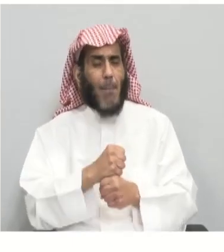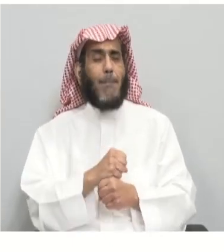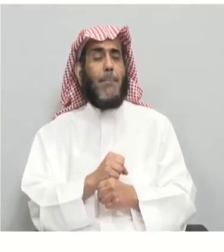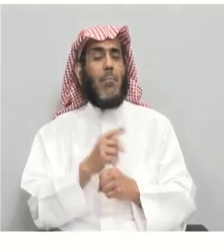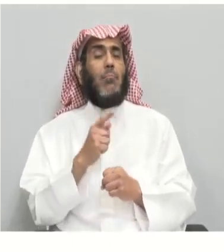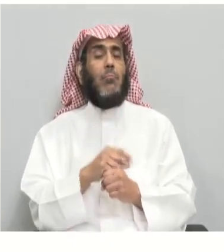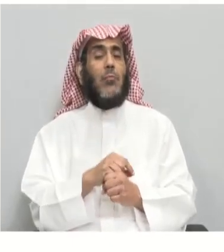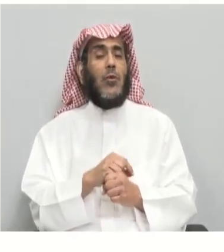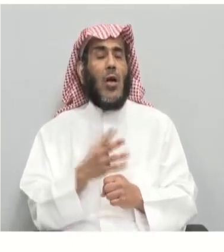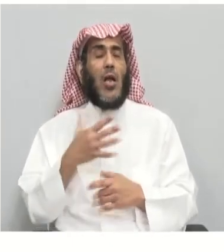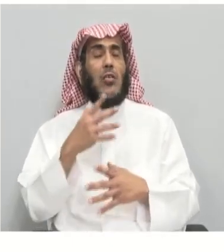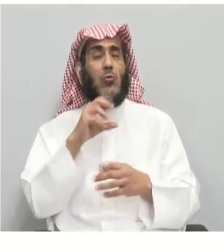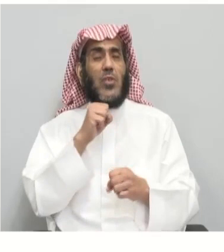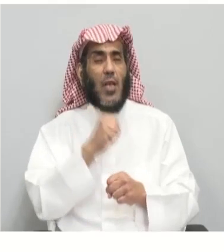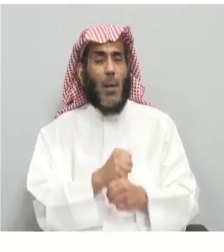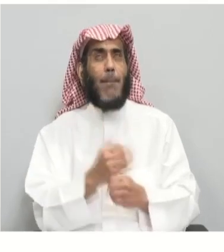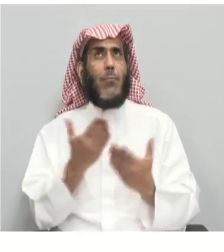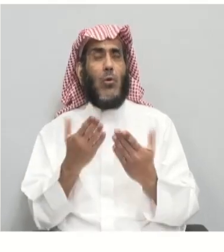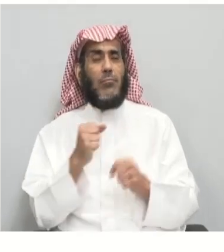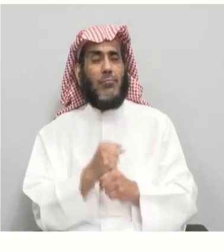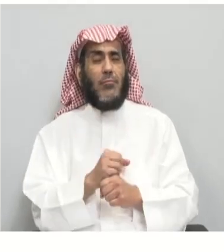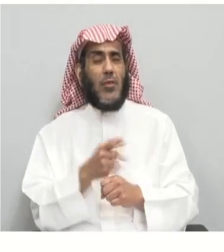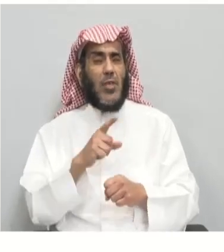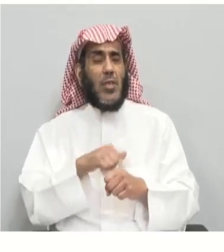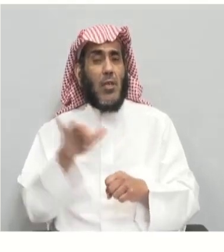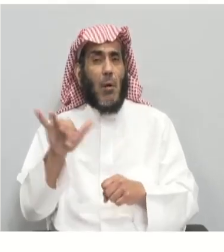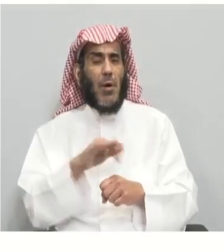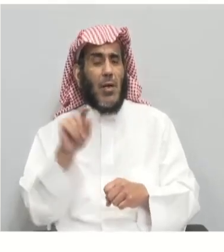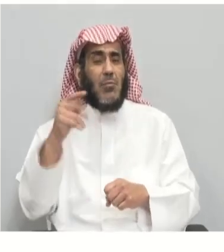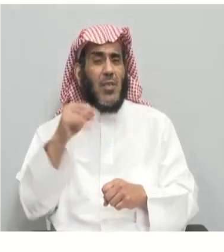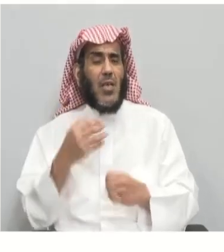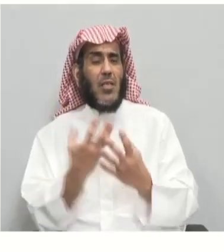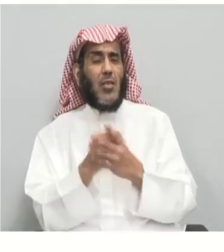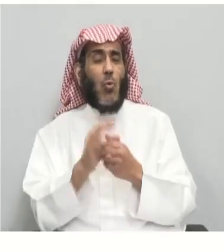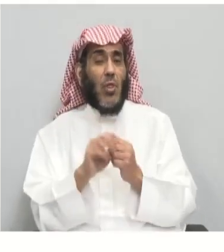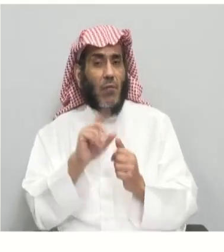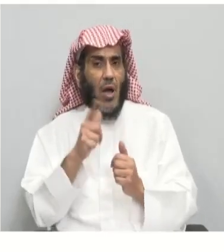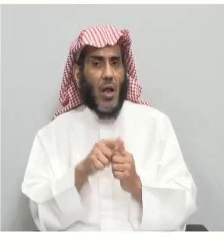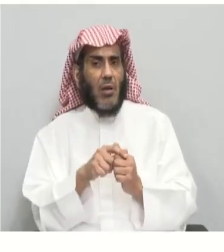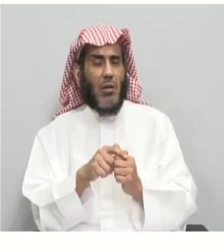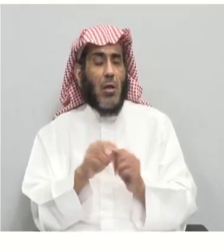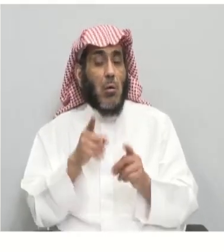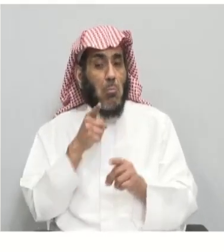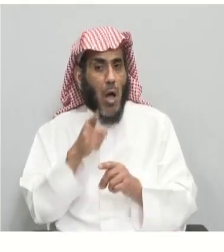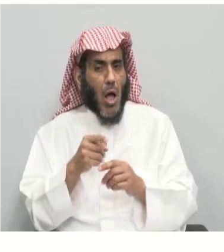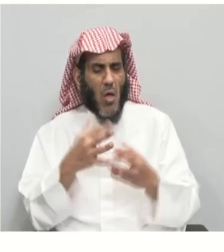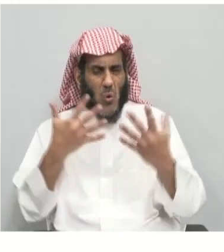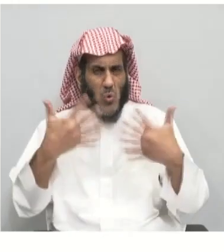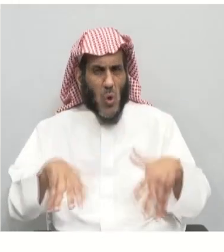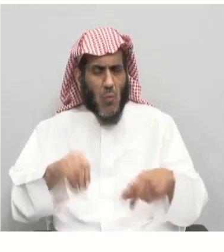وسلم عليه الصلاه والسلام عندما مر بسعد يتوضا فقال ما هذا